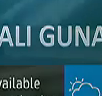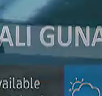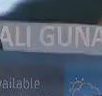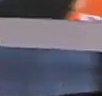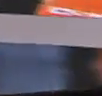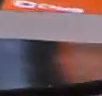hai hai